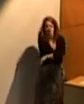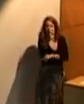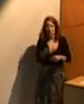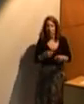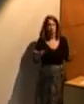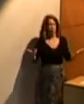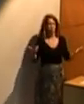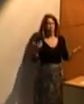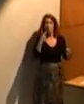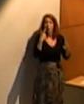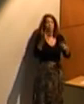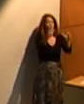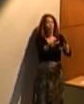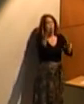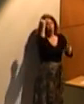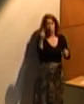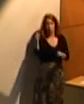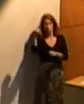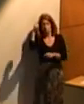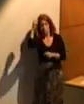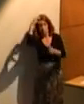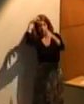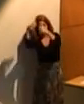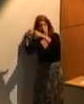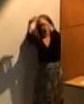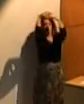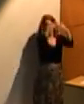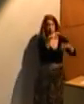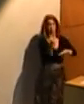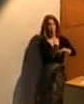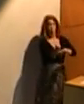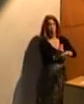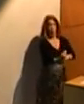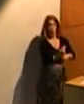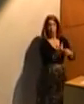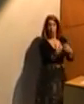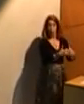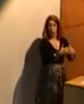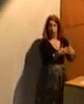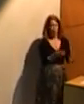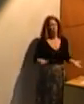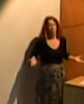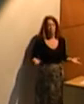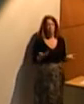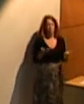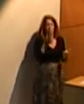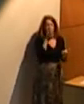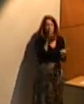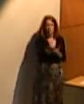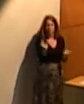téléchargeable mais non bien sûr que non non ça n'a pas de sens donc faut pas confondre c'est-à-dire